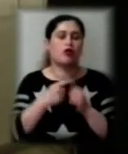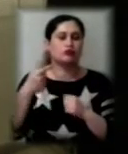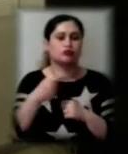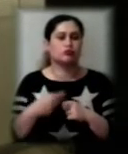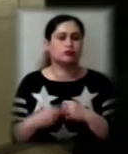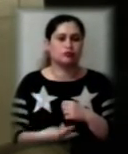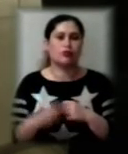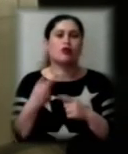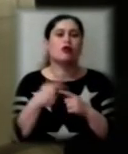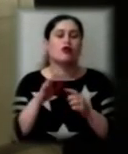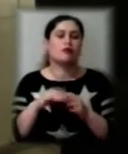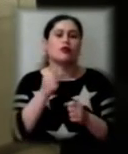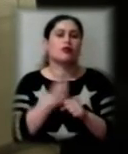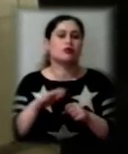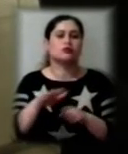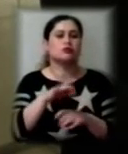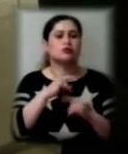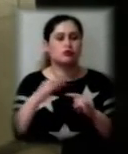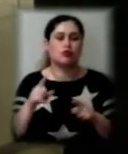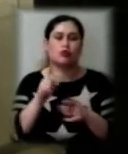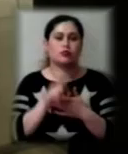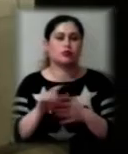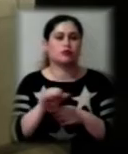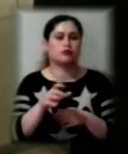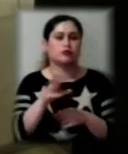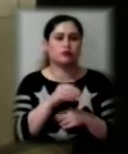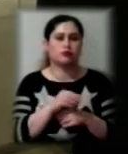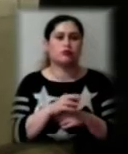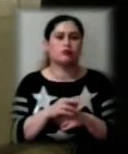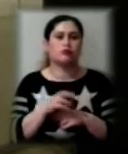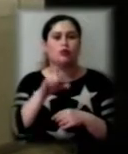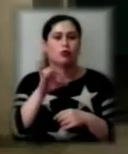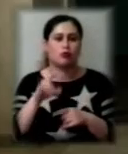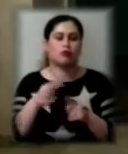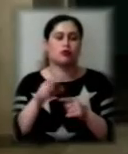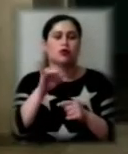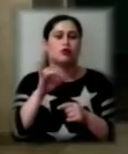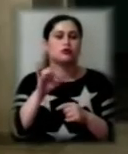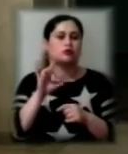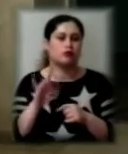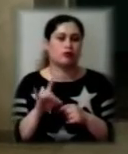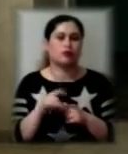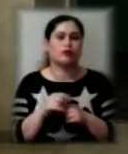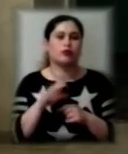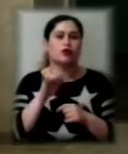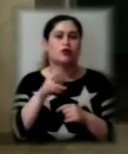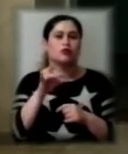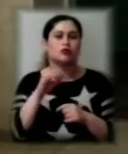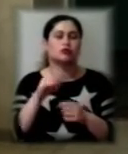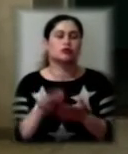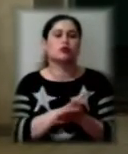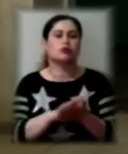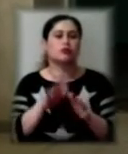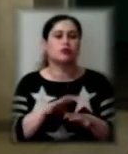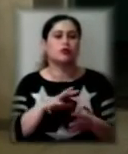поверхню спалиться, все обробляється хлорка, такі розтвори. Тетяна Курчинська прибирає в місця загального